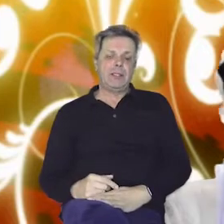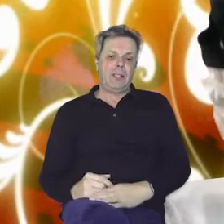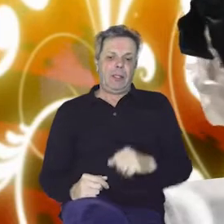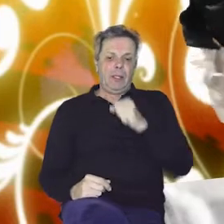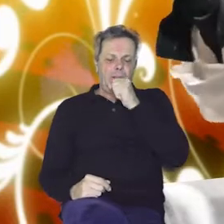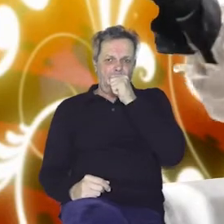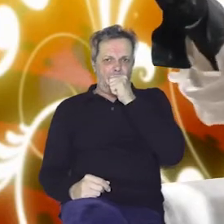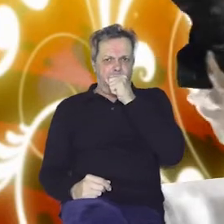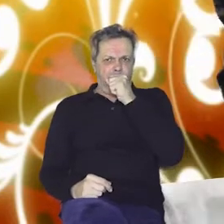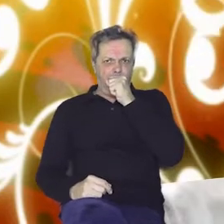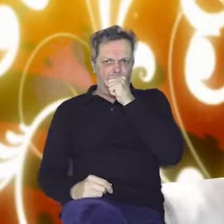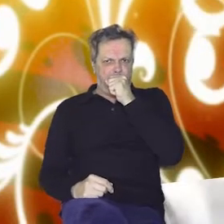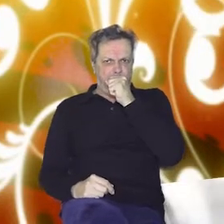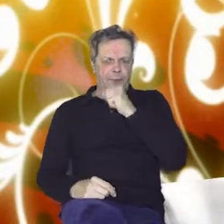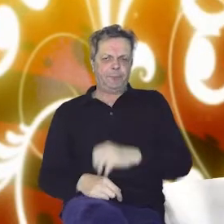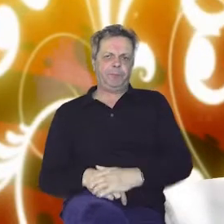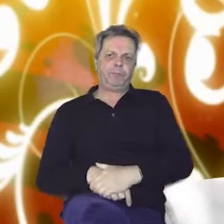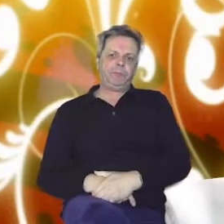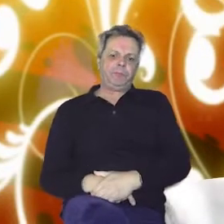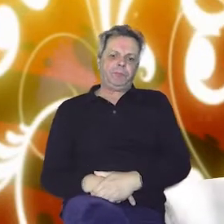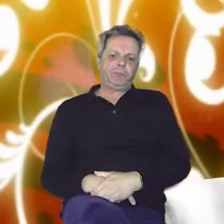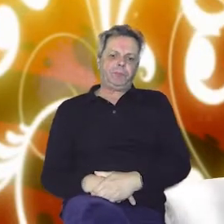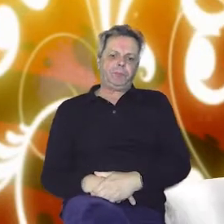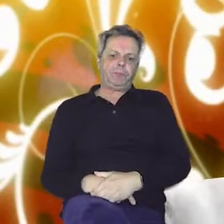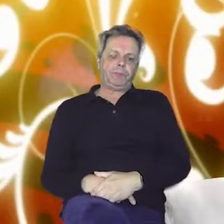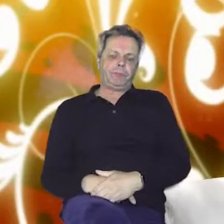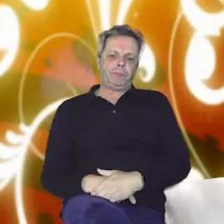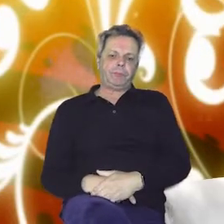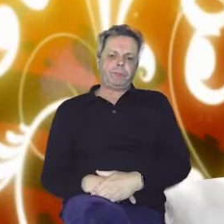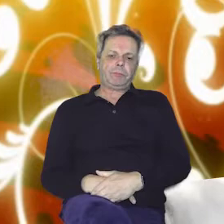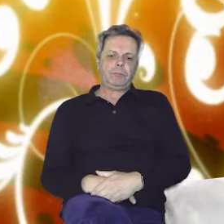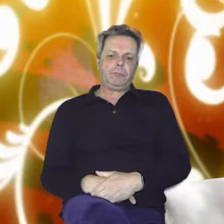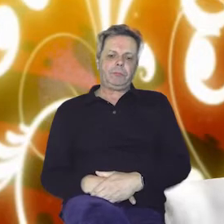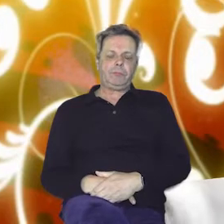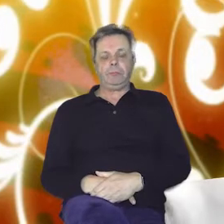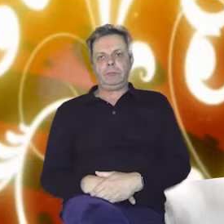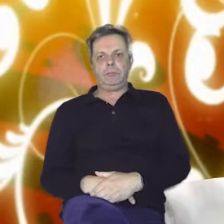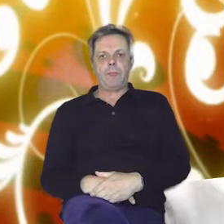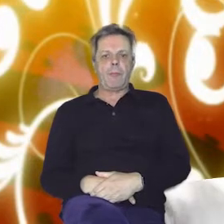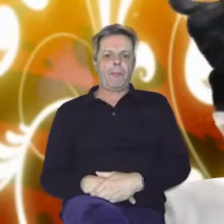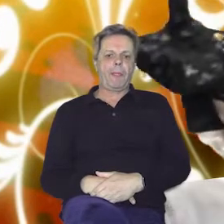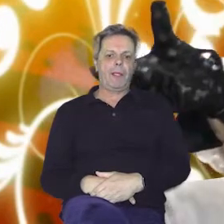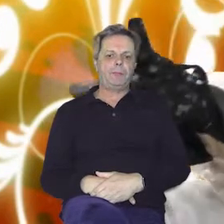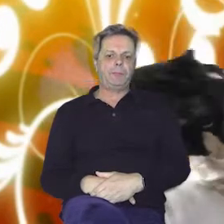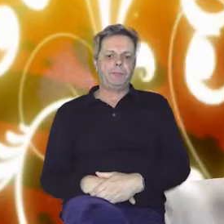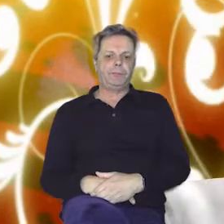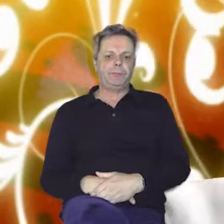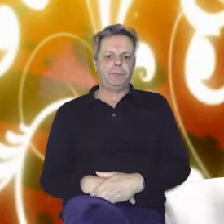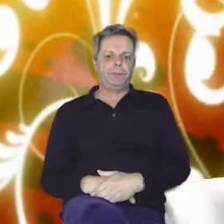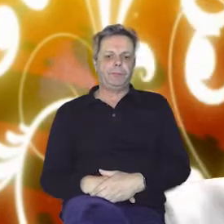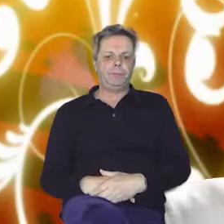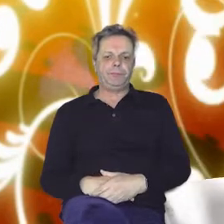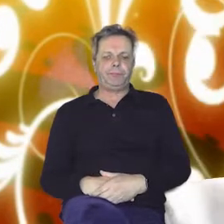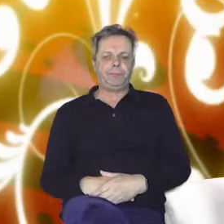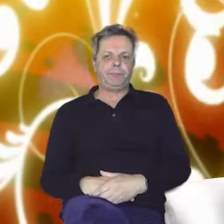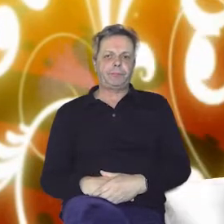već početka demencije ima, taj glavni lik, pa da vi koji znate da je moj muž imao demenciju, to nije samo